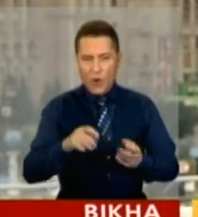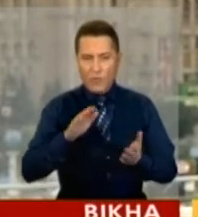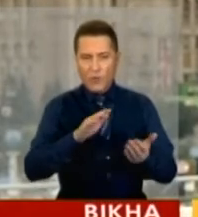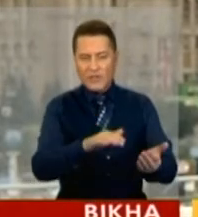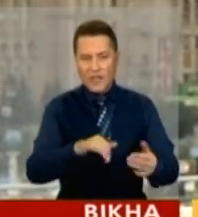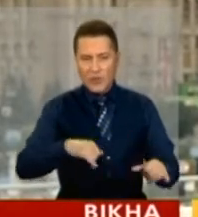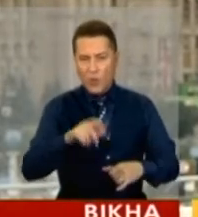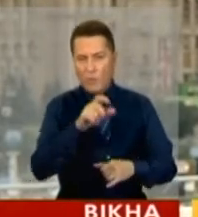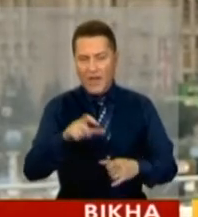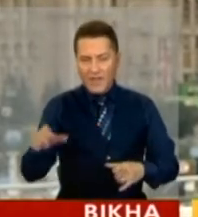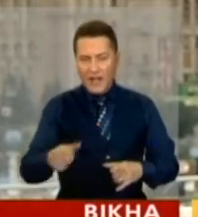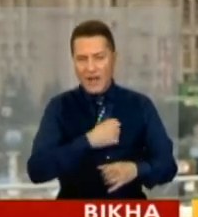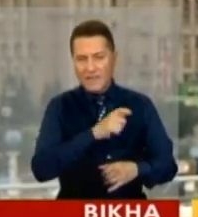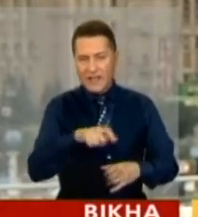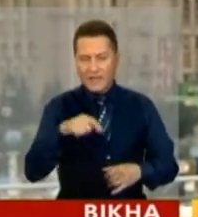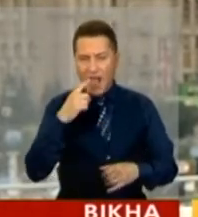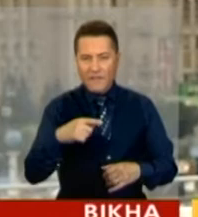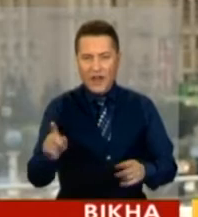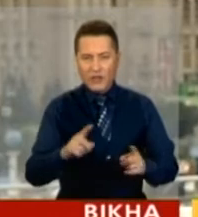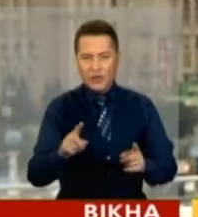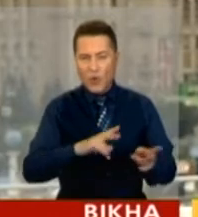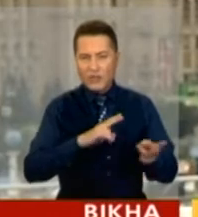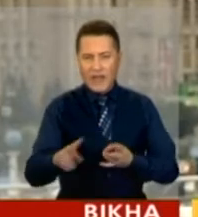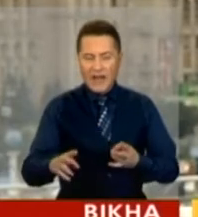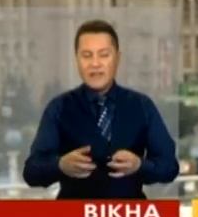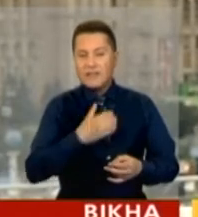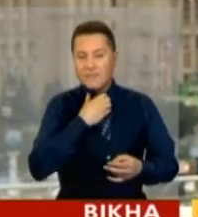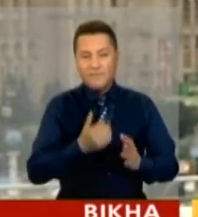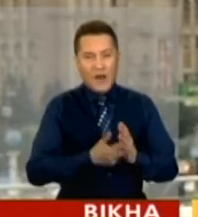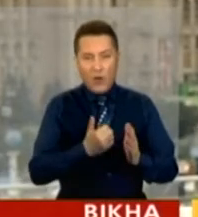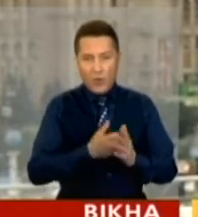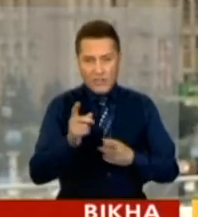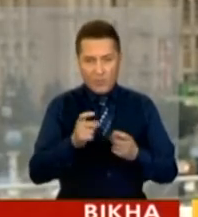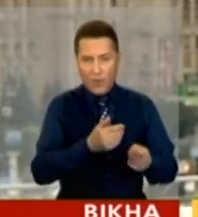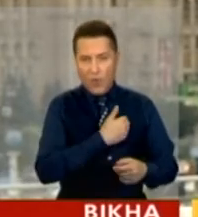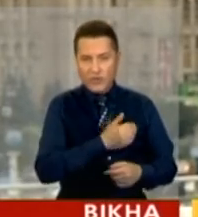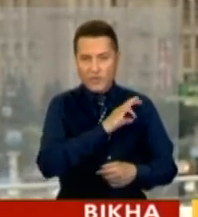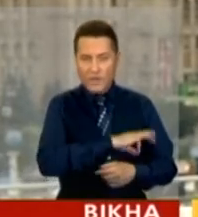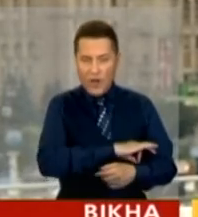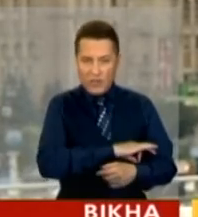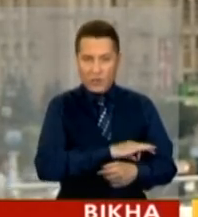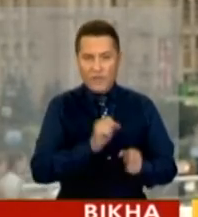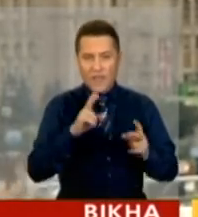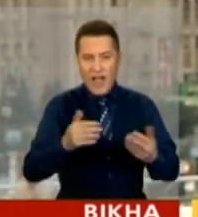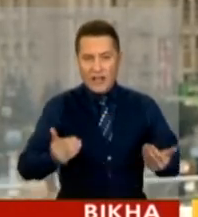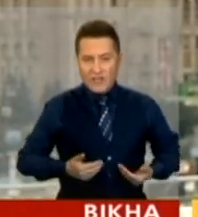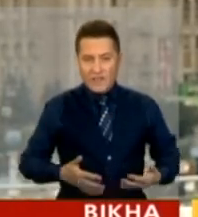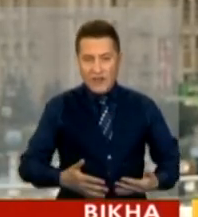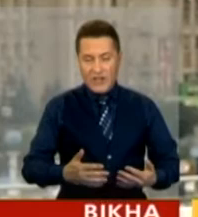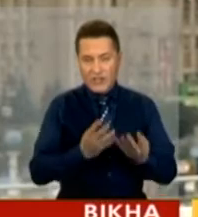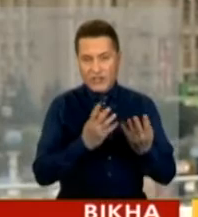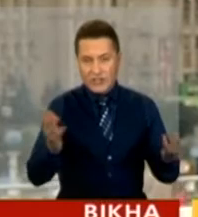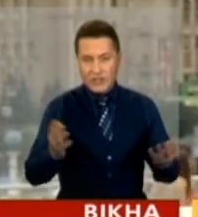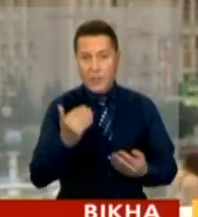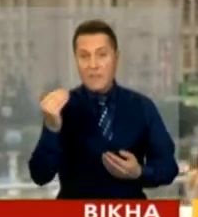І силовики кажуть, що у терористів зброї вже бракує і вони хочуть використовувати як живий щит місцевих